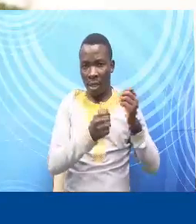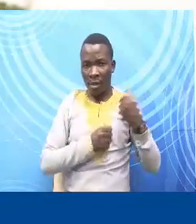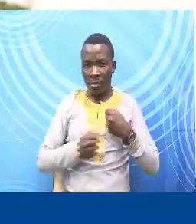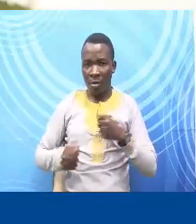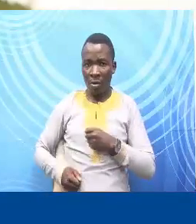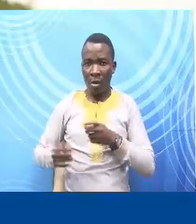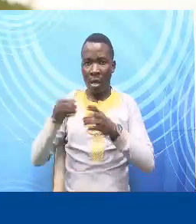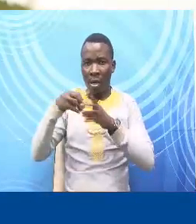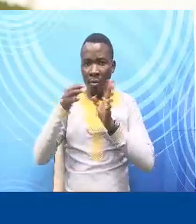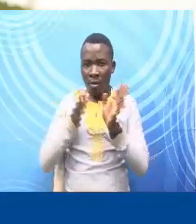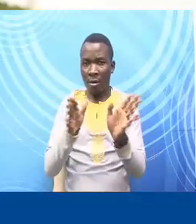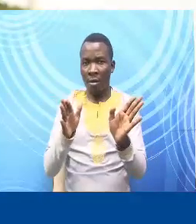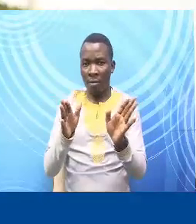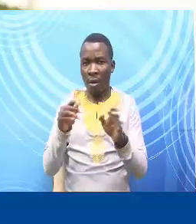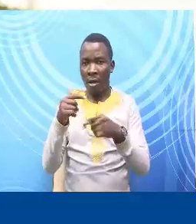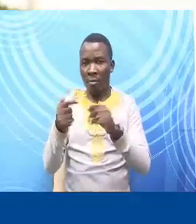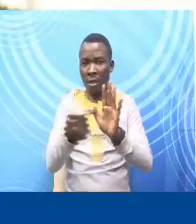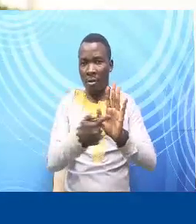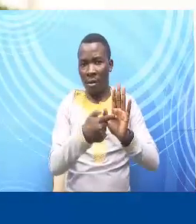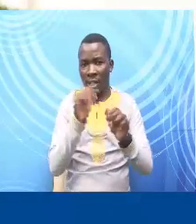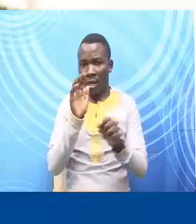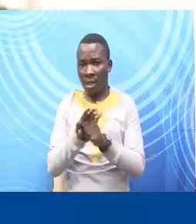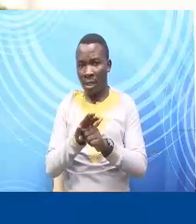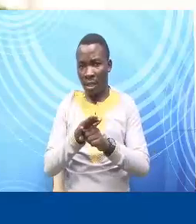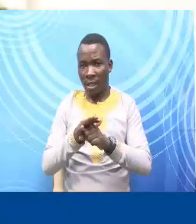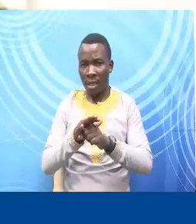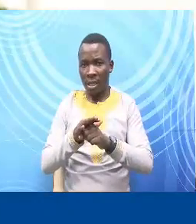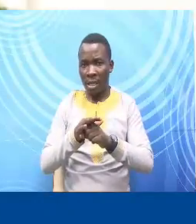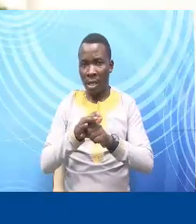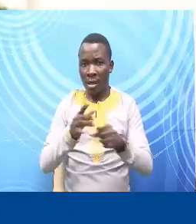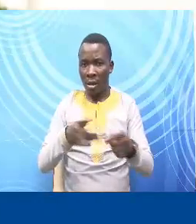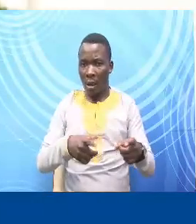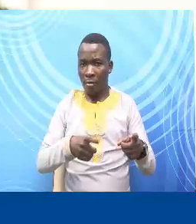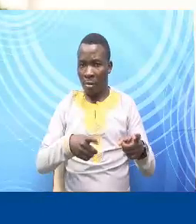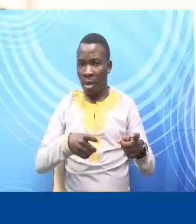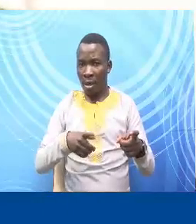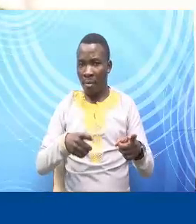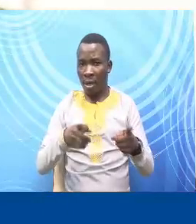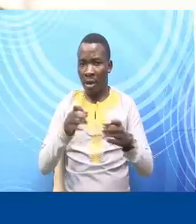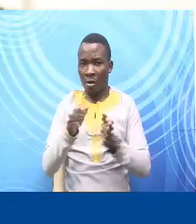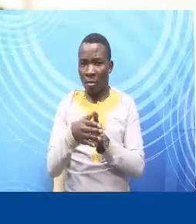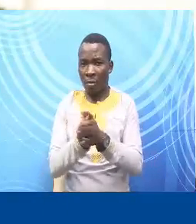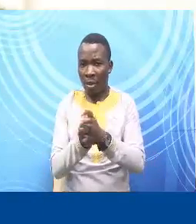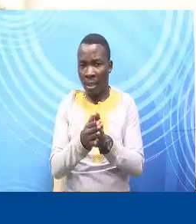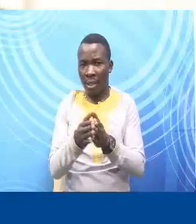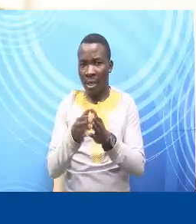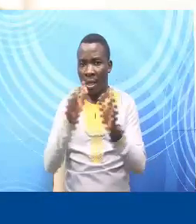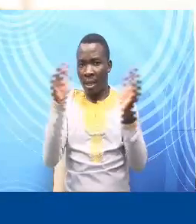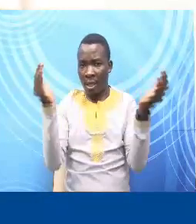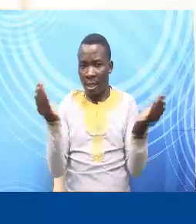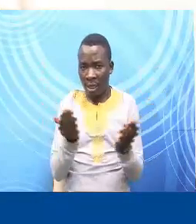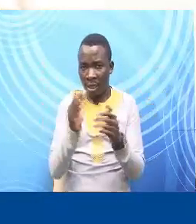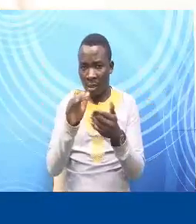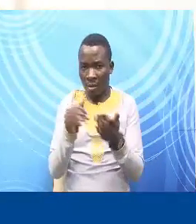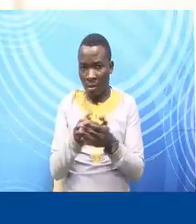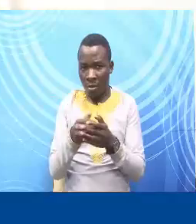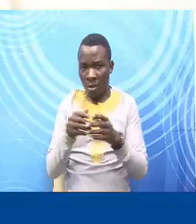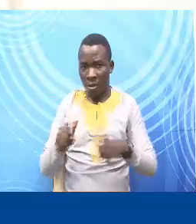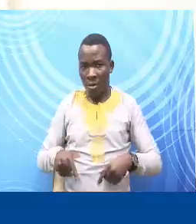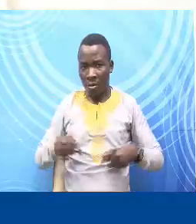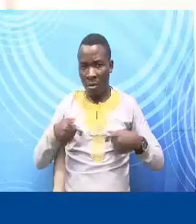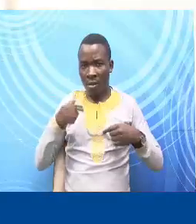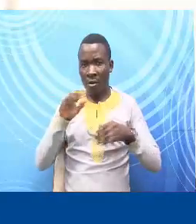rusange bagiye bugaragara cyane cyane ku rugamba no mu mateka y'isi niko bimeze ariko no mu buzima bwose bw'igihugu mu nzego